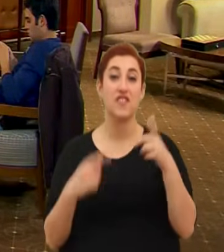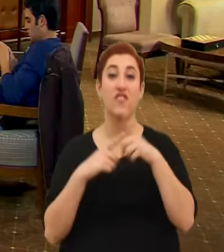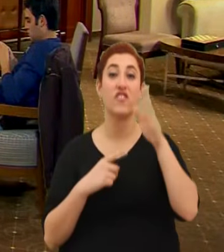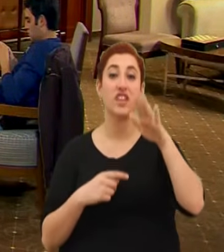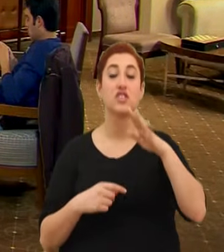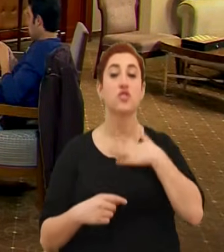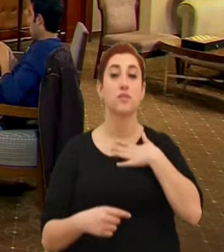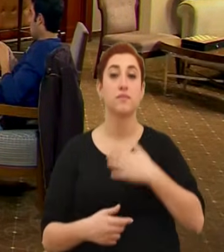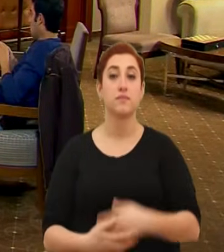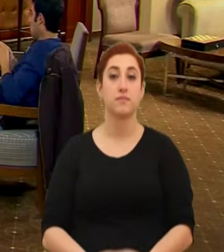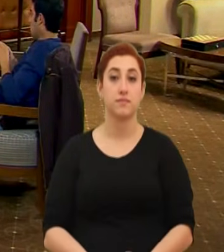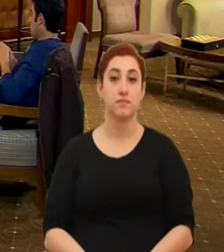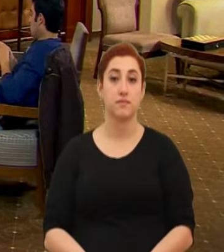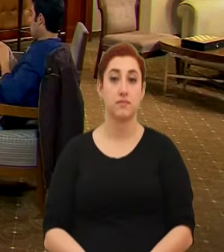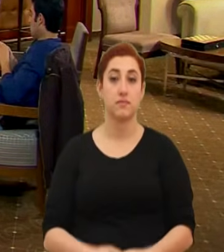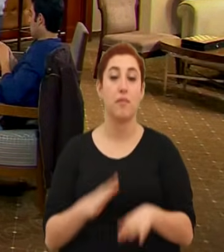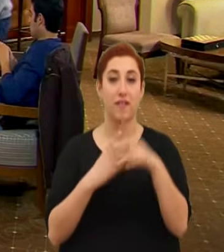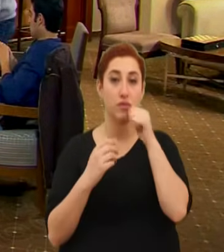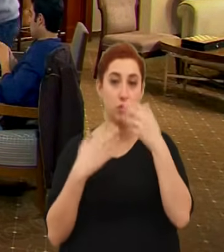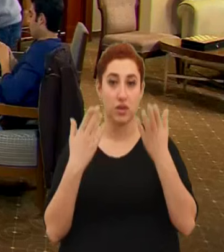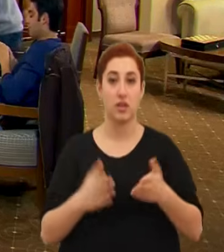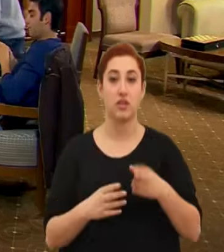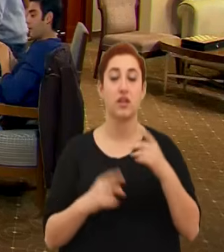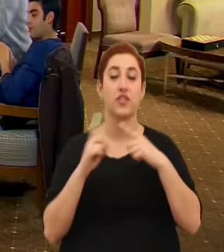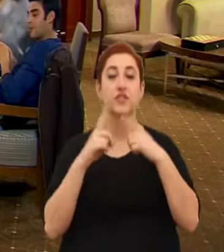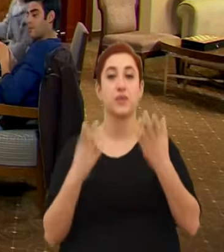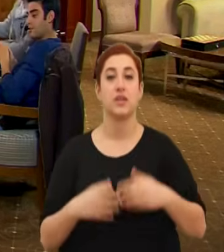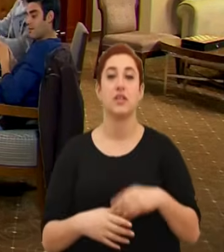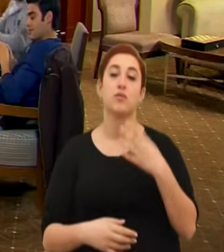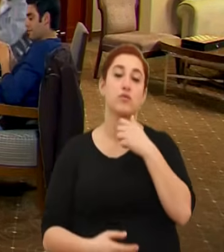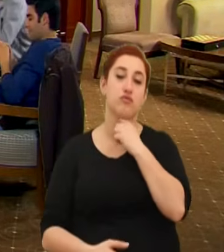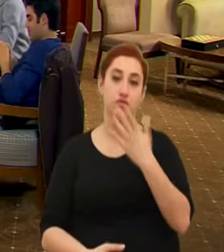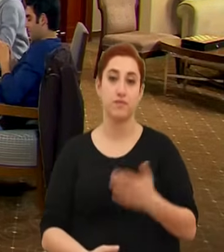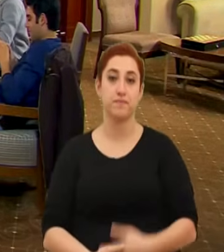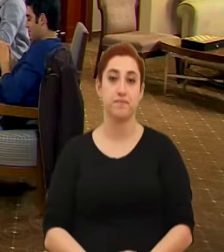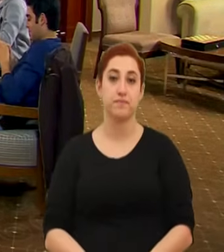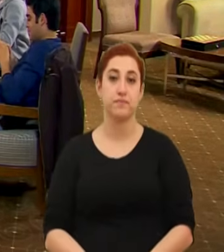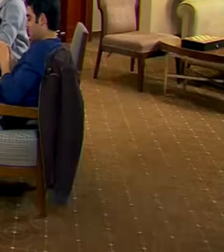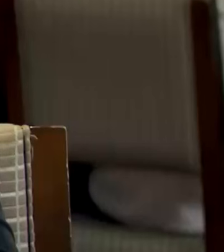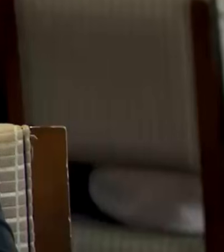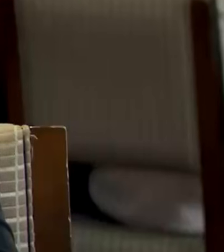Filiz... Canım. Meyve suları da geldi. Teşekkür ederim. Rica ederim.